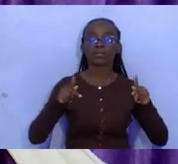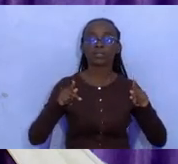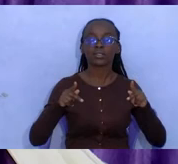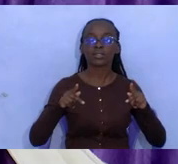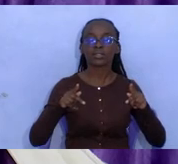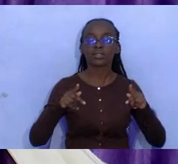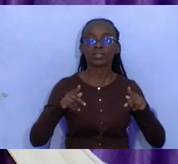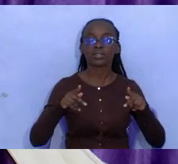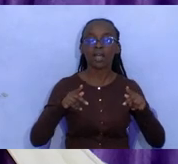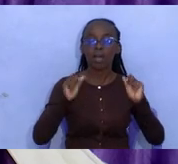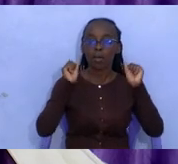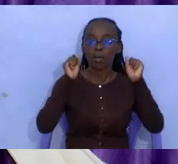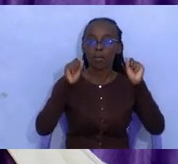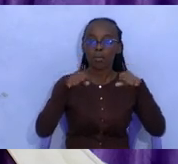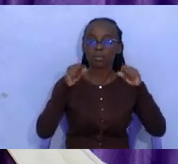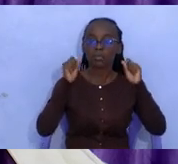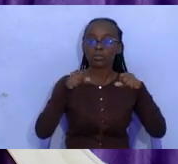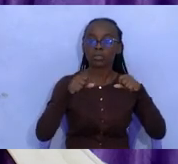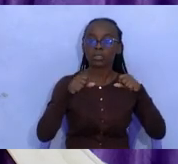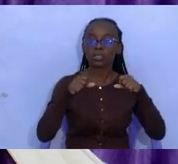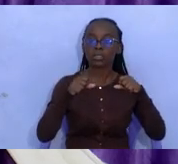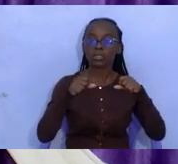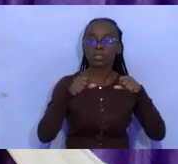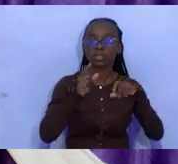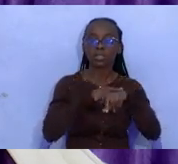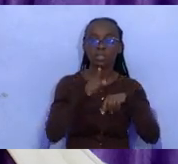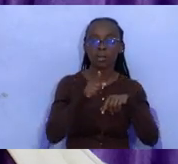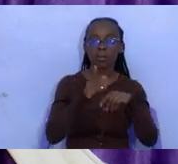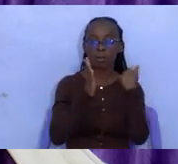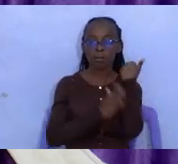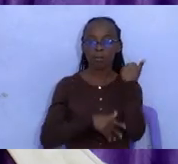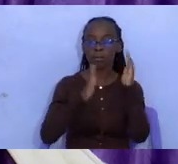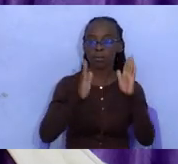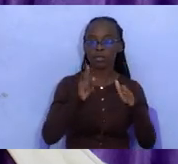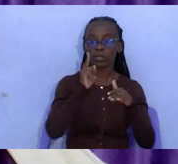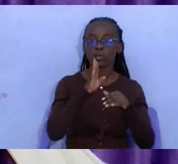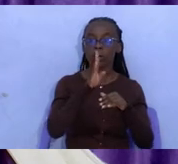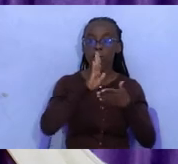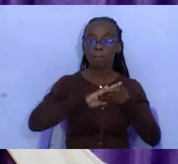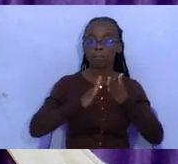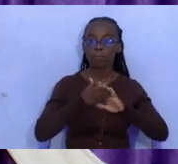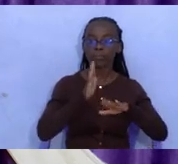Watu wa Mungu, inawezekana hata kama ulikuwa mtu mbaya ukue mtu mzuri.